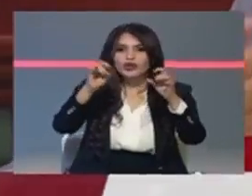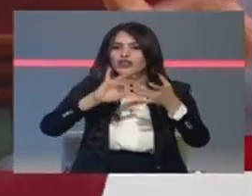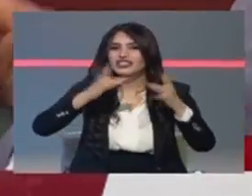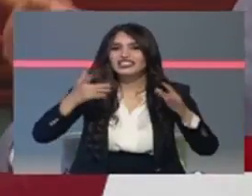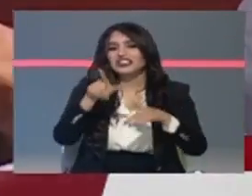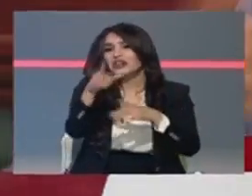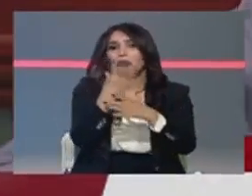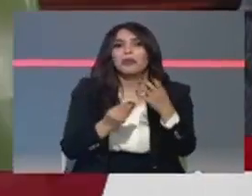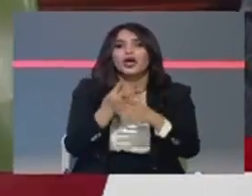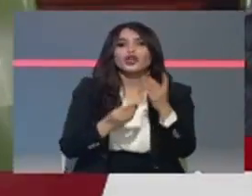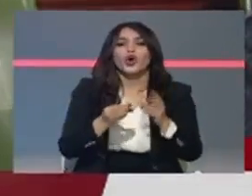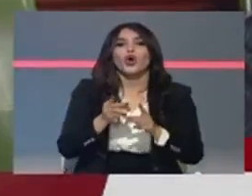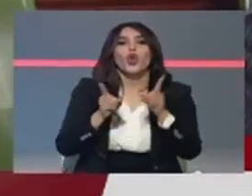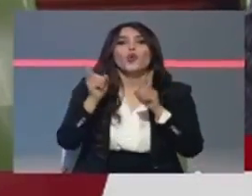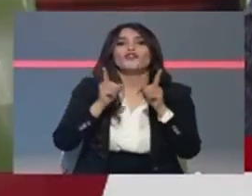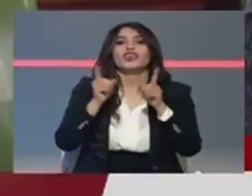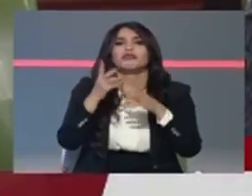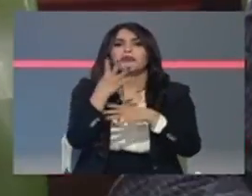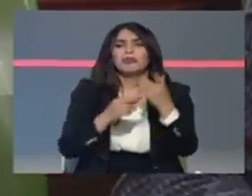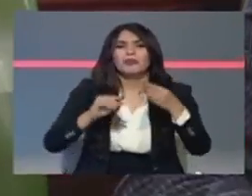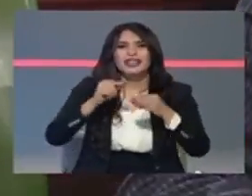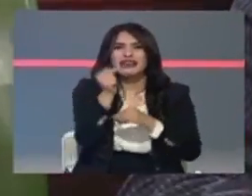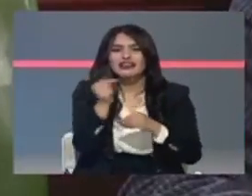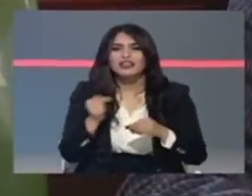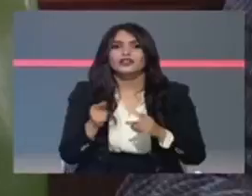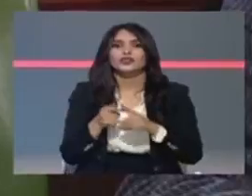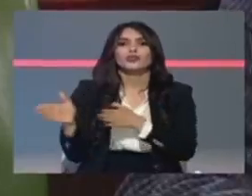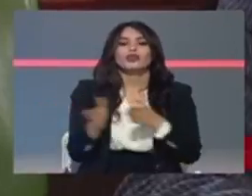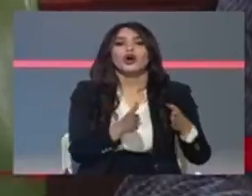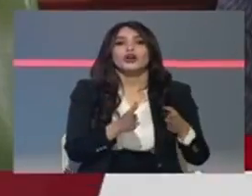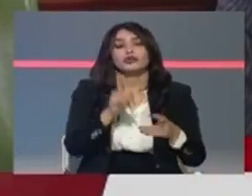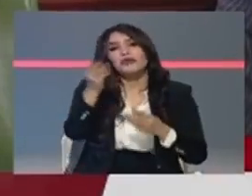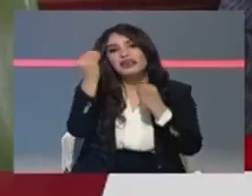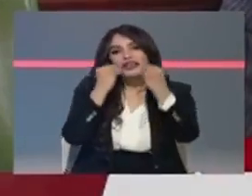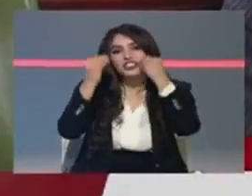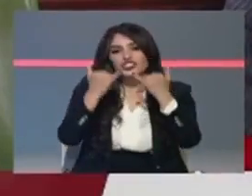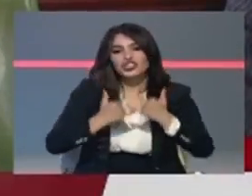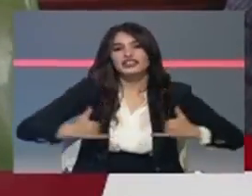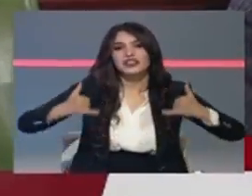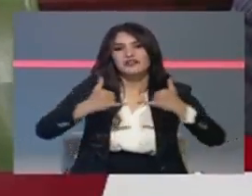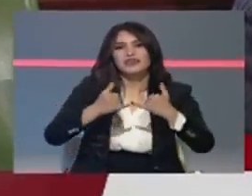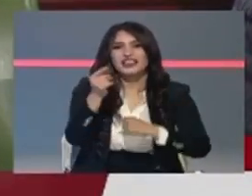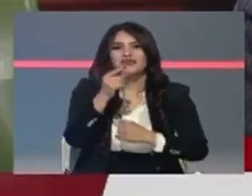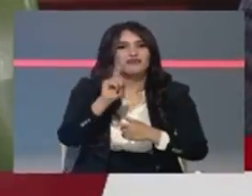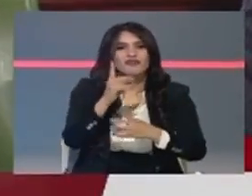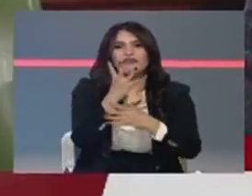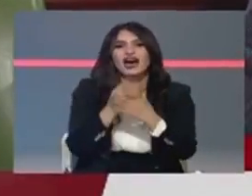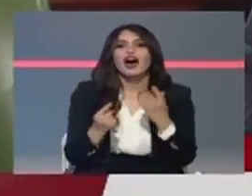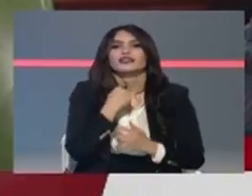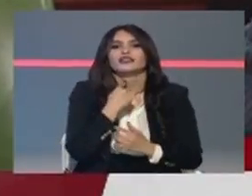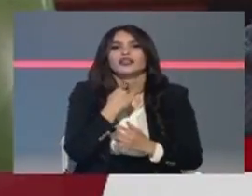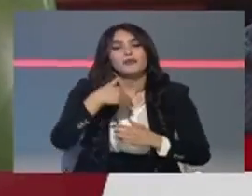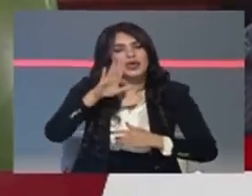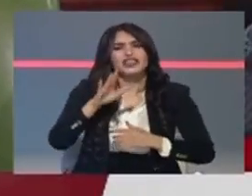اليوم كونكسيون فيها تعبة. جلسة ناجحة بعيدة كل البعد عن النجاح، هي تجربة نتعلم منها. تبقى لا سبيل إليه